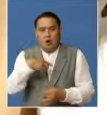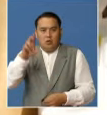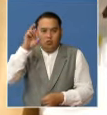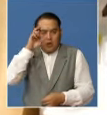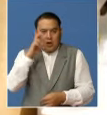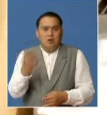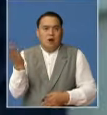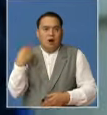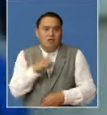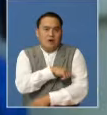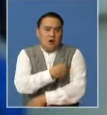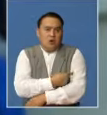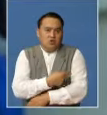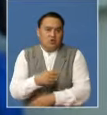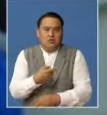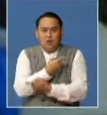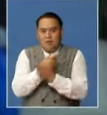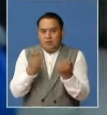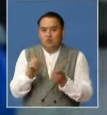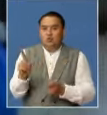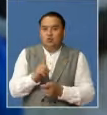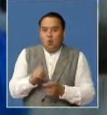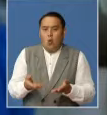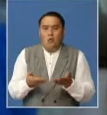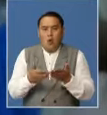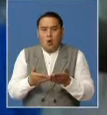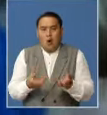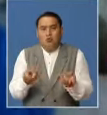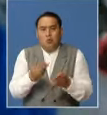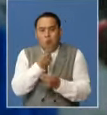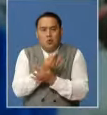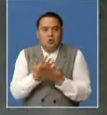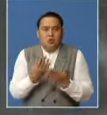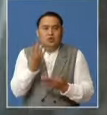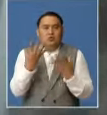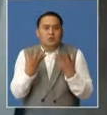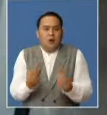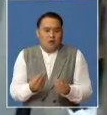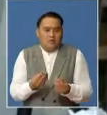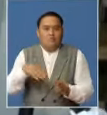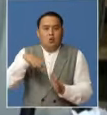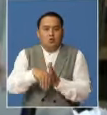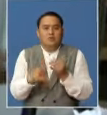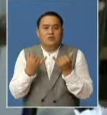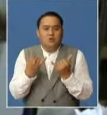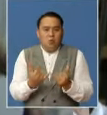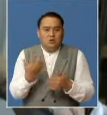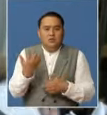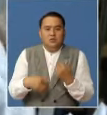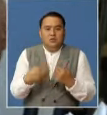Ранее представитель Врачей без границ заявил, что на борту осталось продовольствие всего на 4 дня, включая сегодняшний.